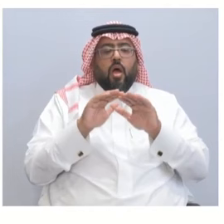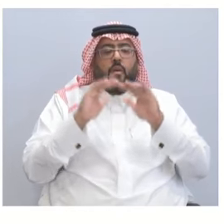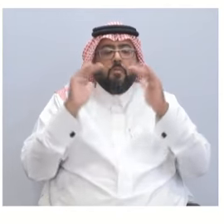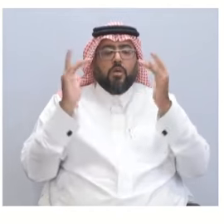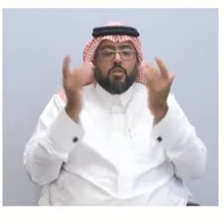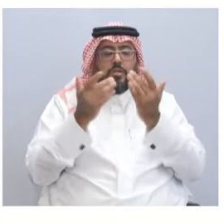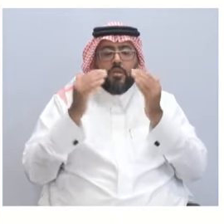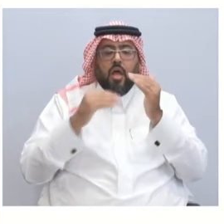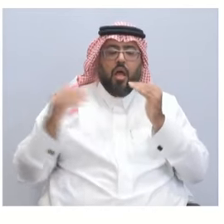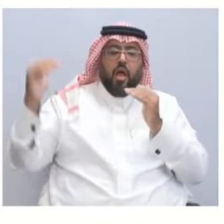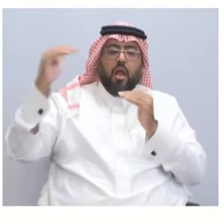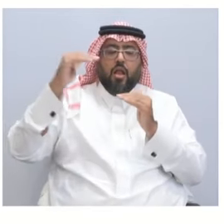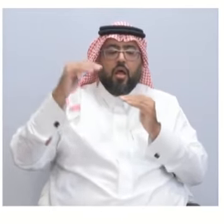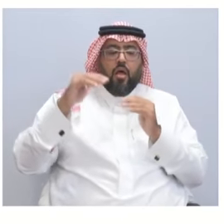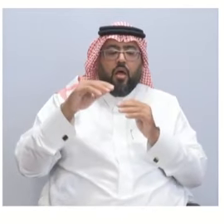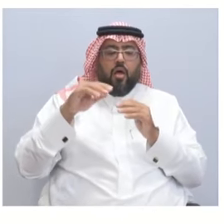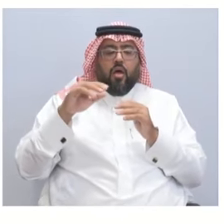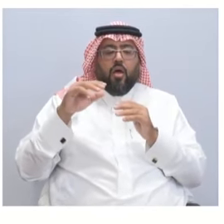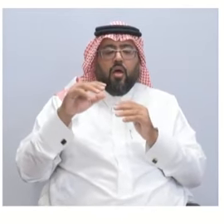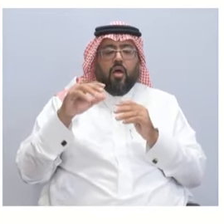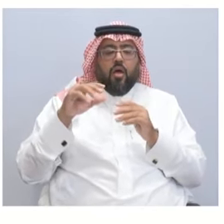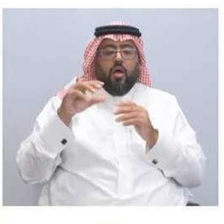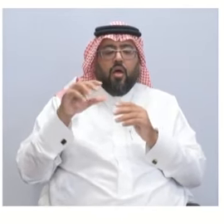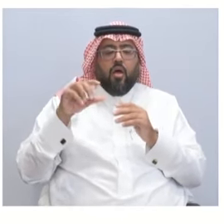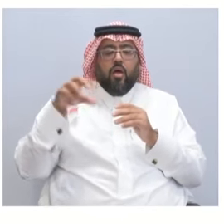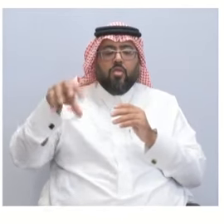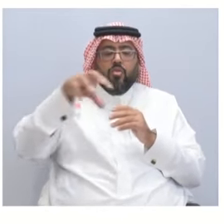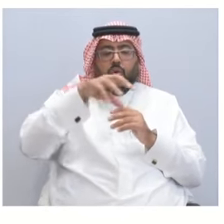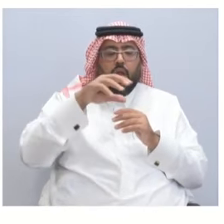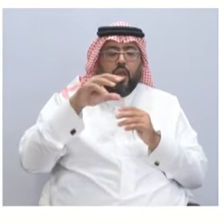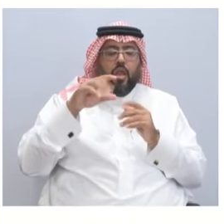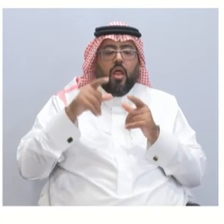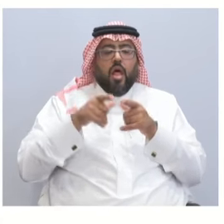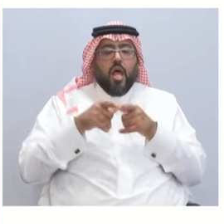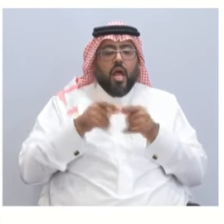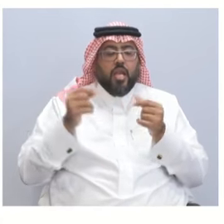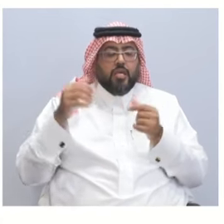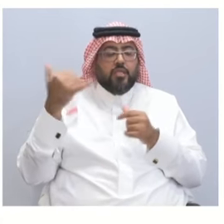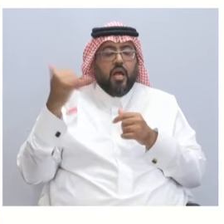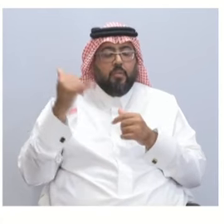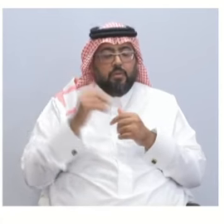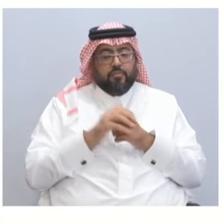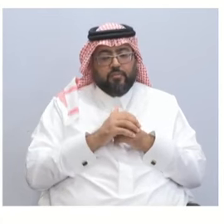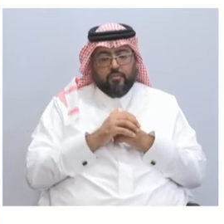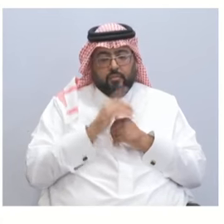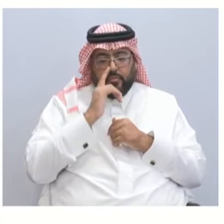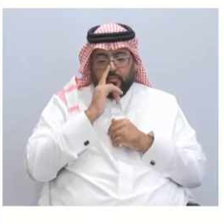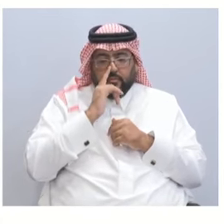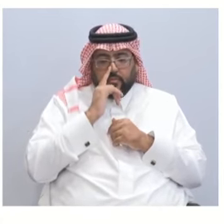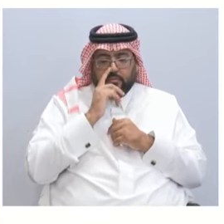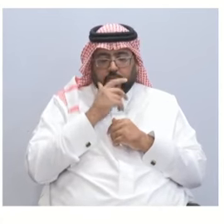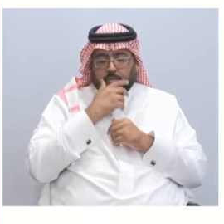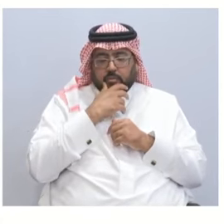الاعلى لدول الخليج العربيه قاده الدول اثنين هم اعضاء